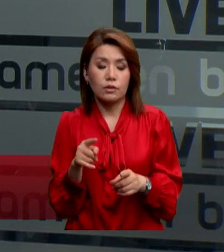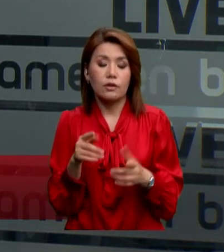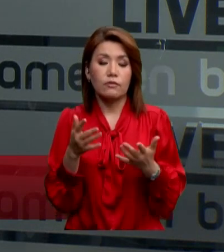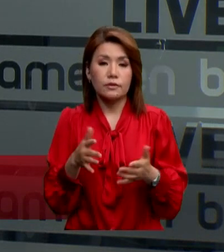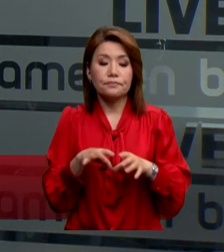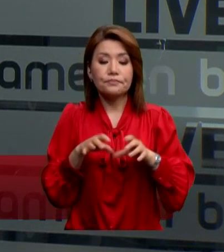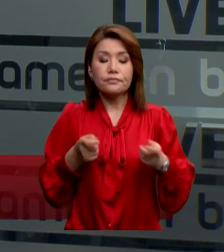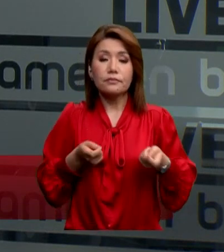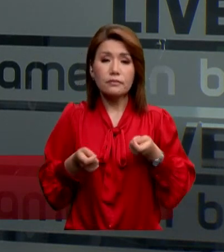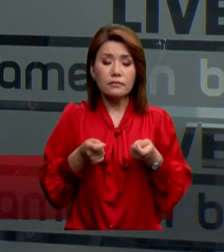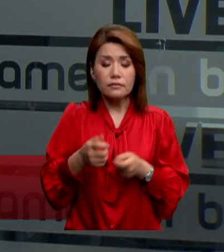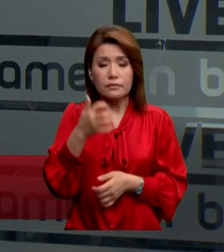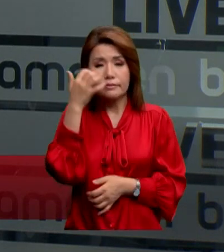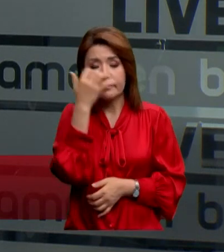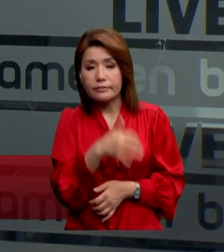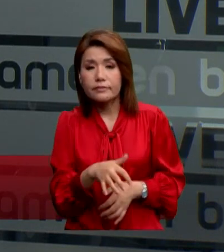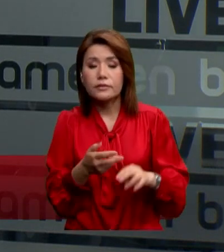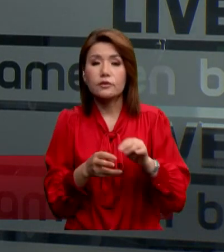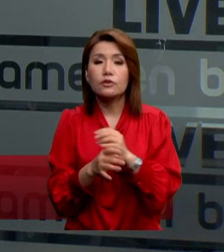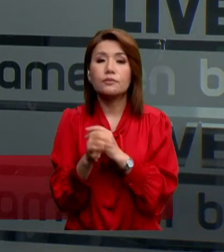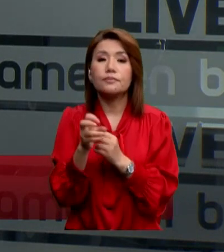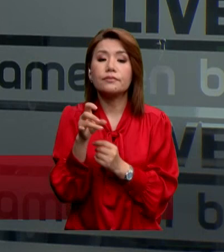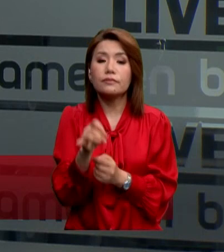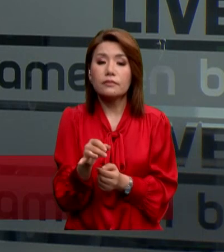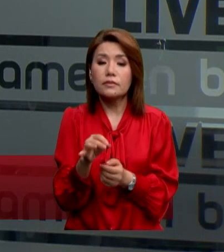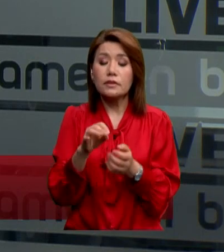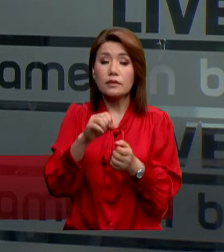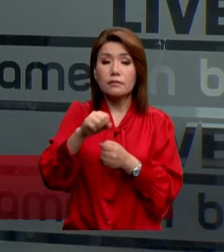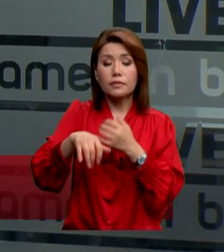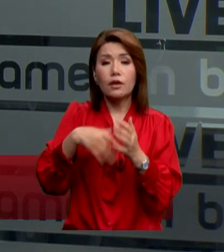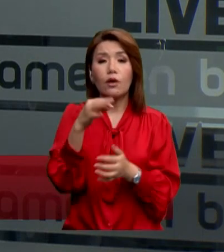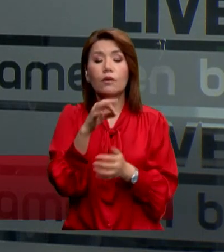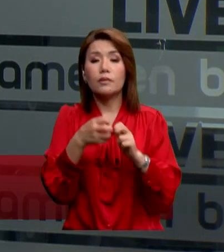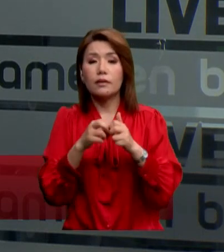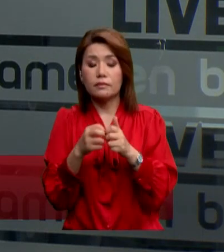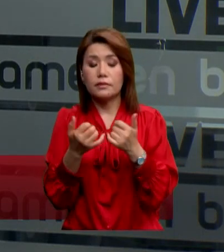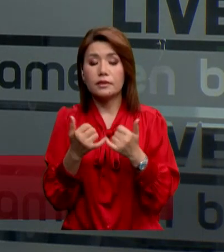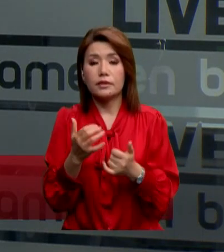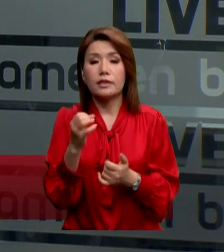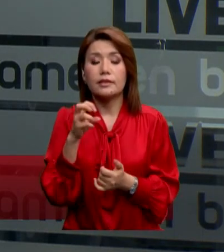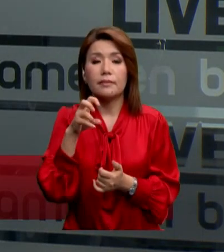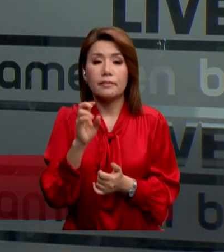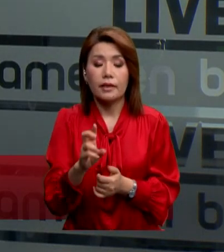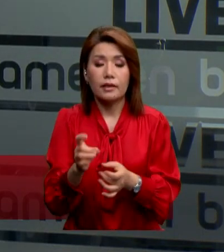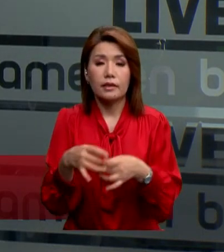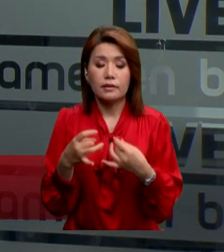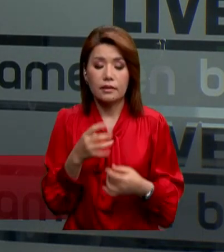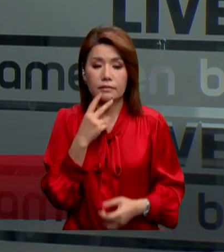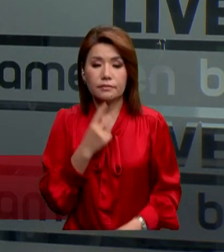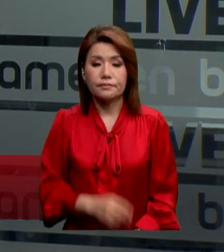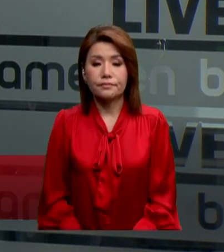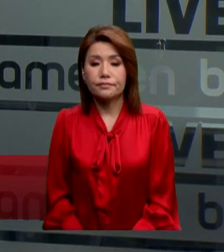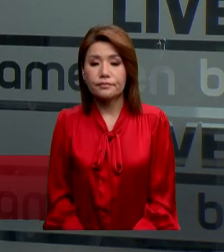биліктегілер бұған көз жұма қарап отыр. Құрылыс төңірегіндегі қитұрқы әрекетті аймақтағы тілшіміз Есенбек Санатұлы саралап көрді.